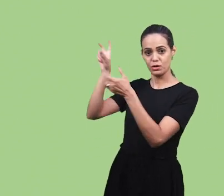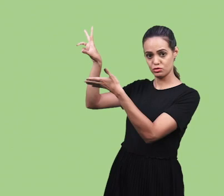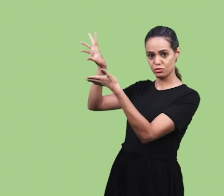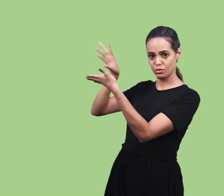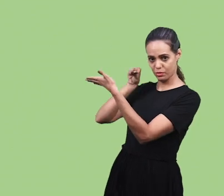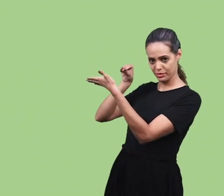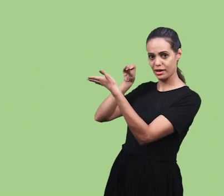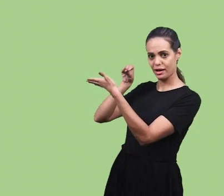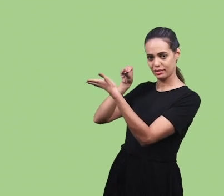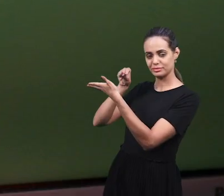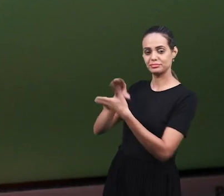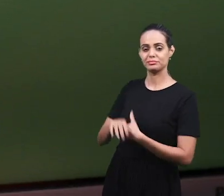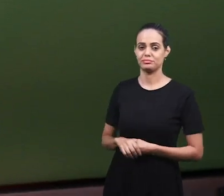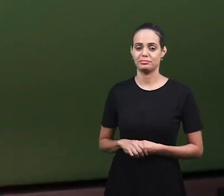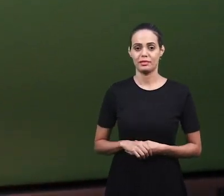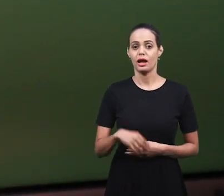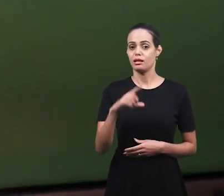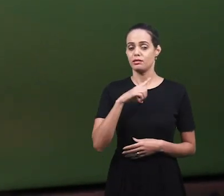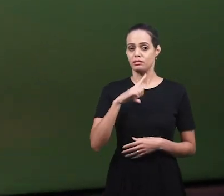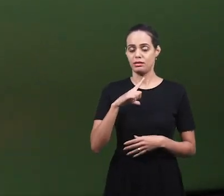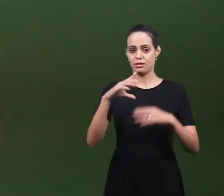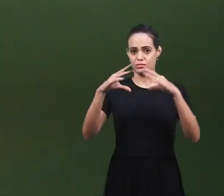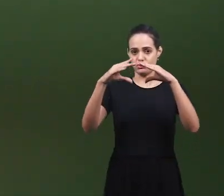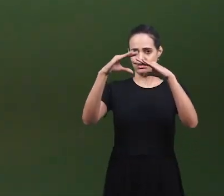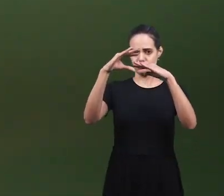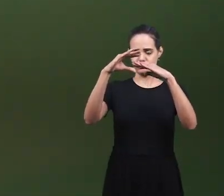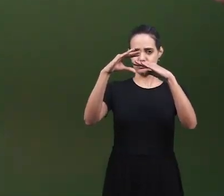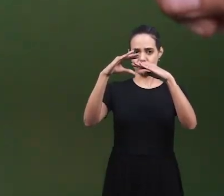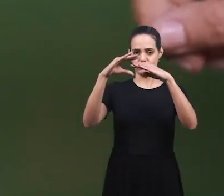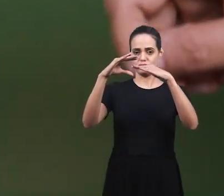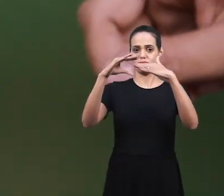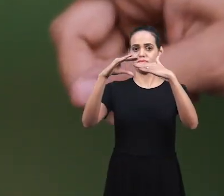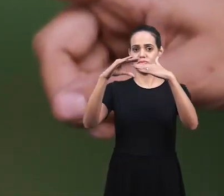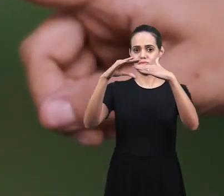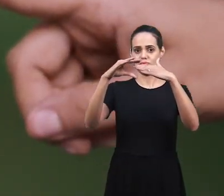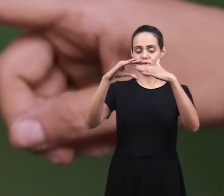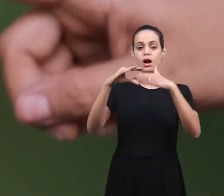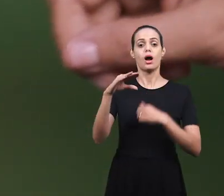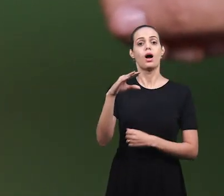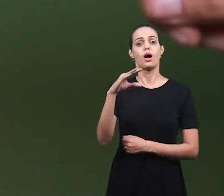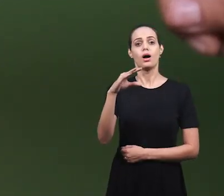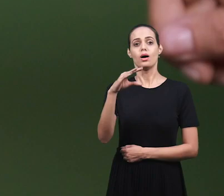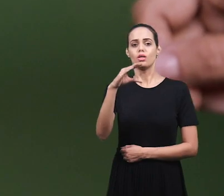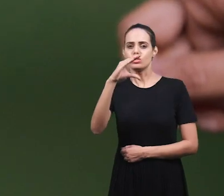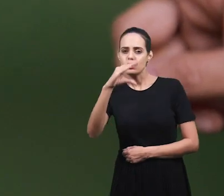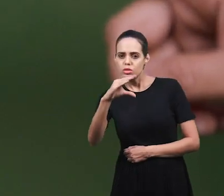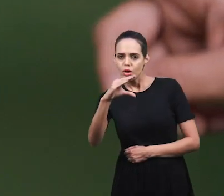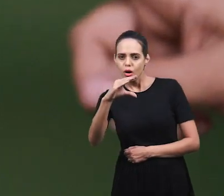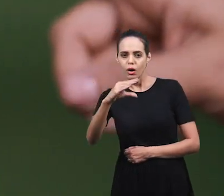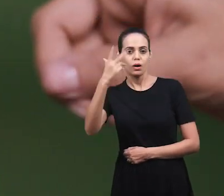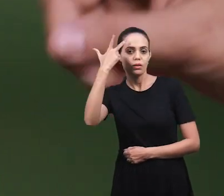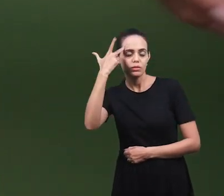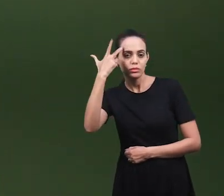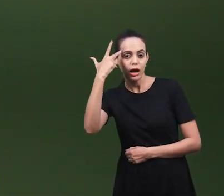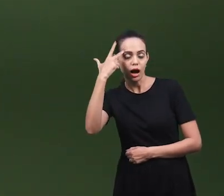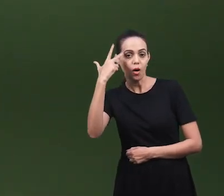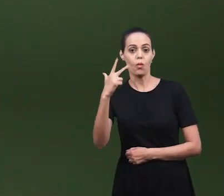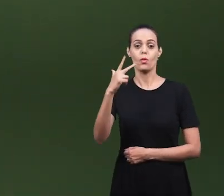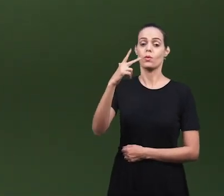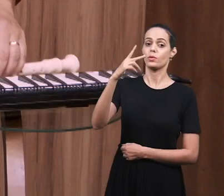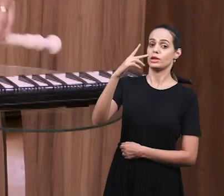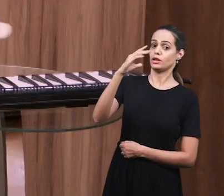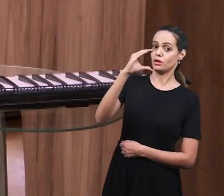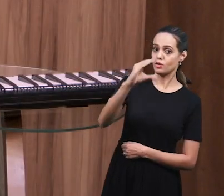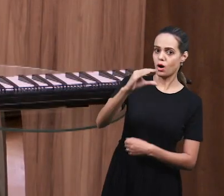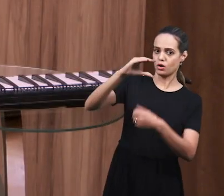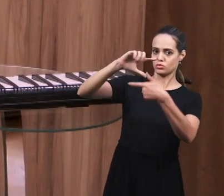comblés et en bas, il y a 2 trous, nous allons laisser un ouvert. Do naturel,